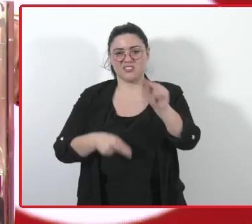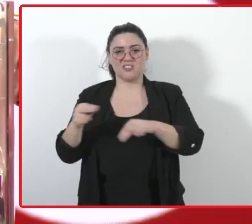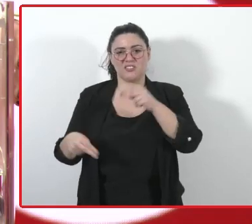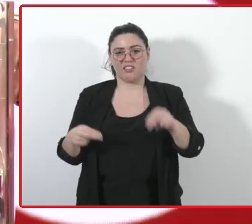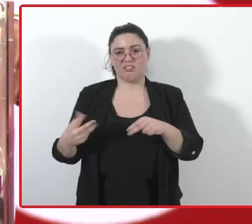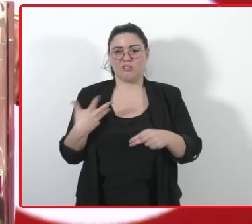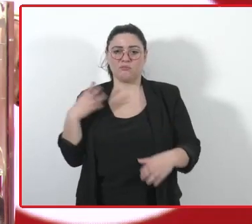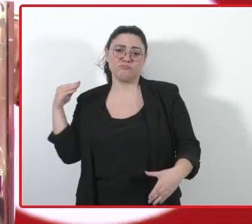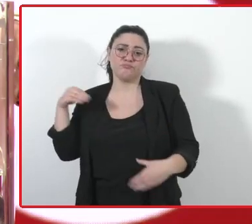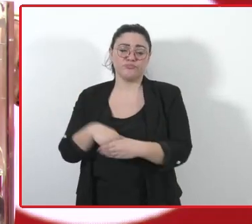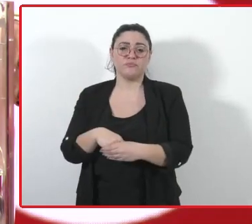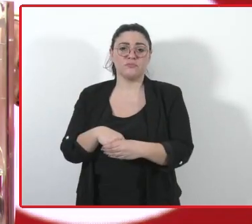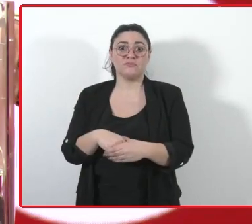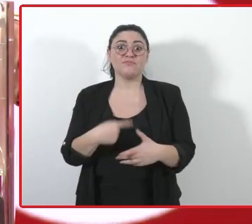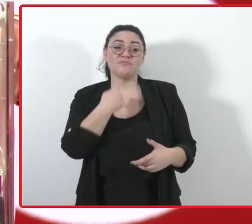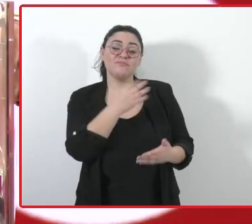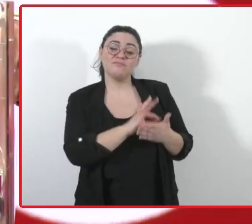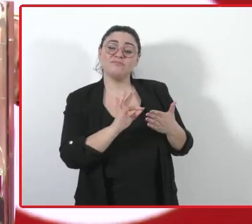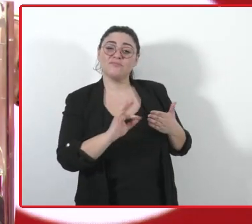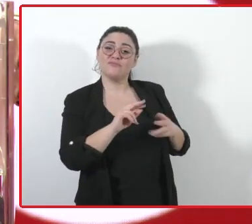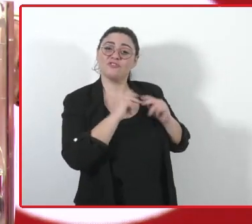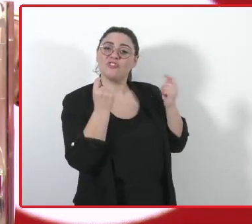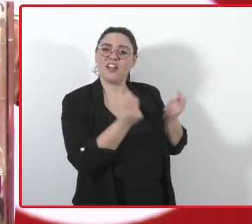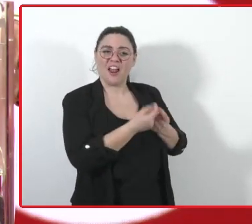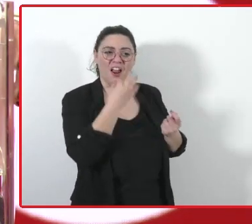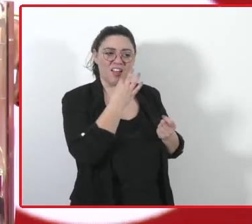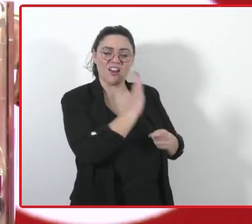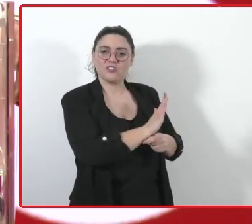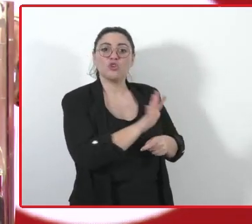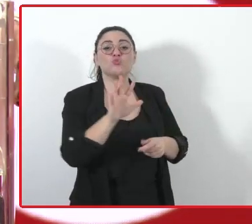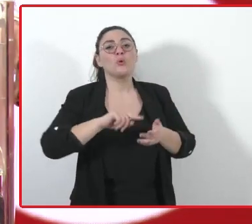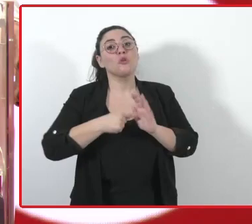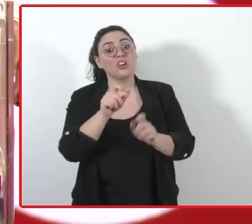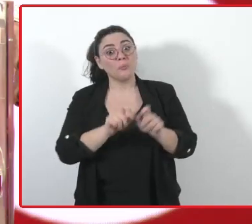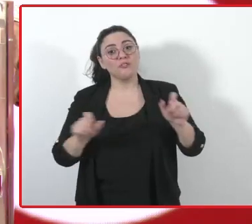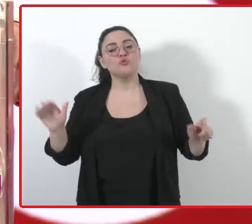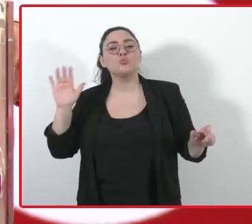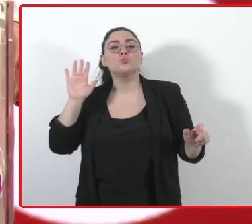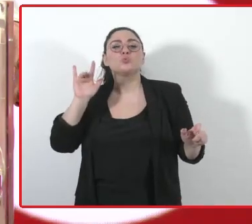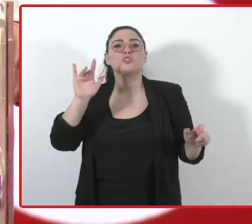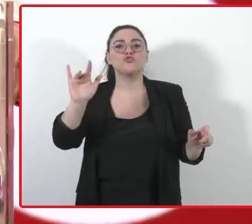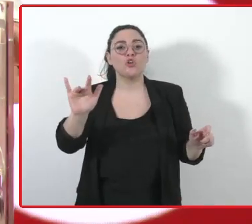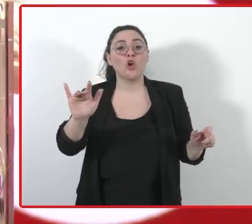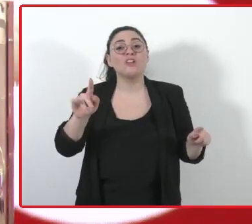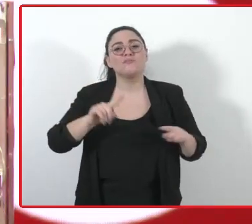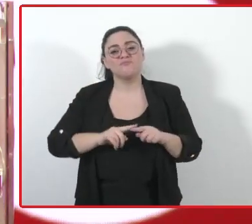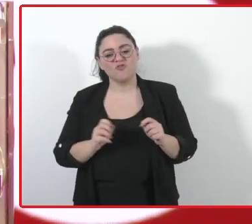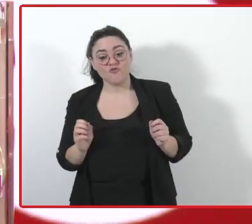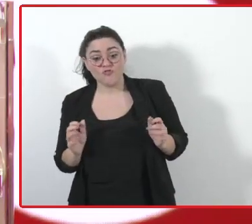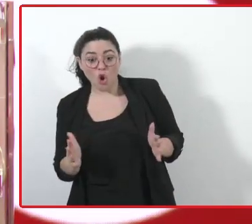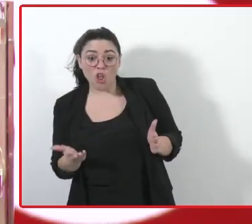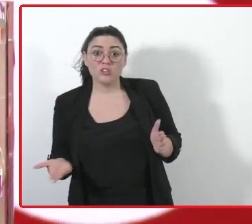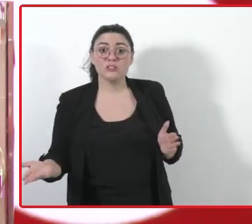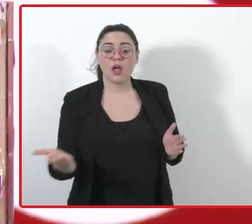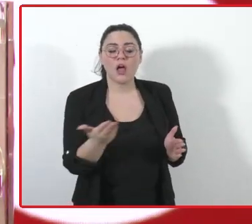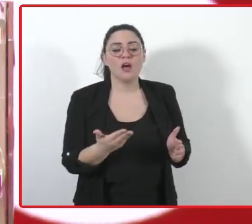segretario generale nella relazione 5 milioni di persone che ogni giorno giorno e volontariamente scelgono